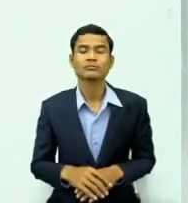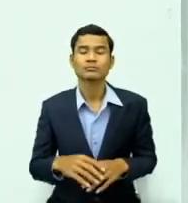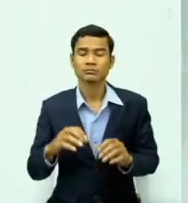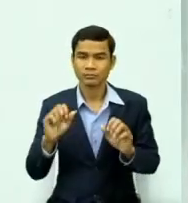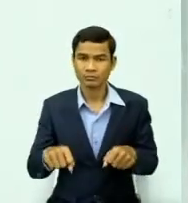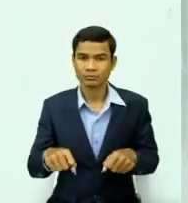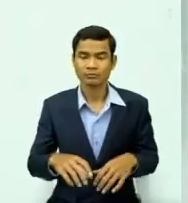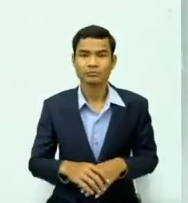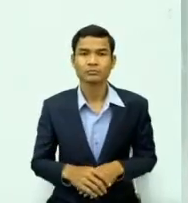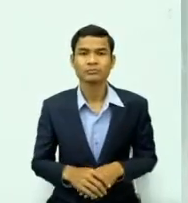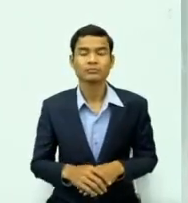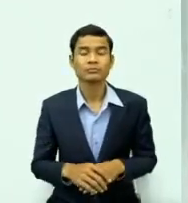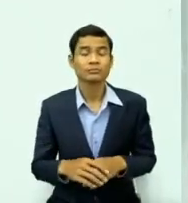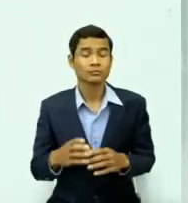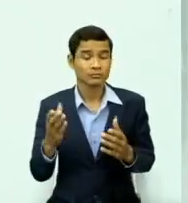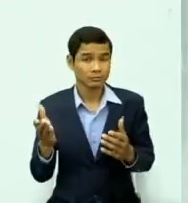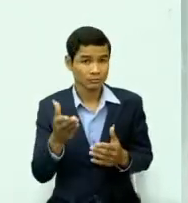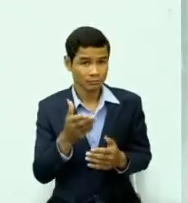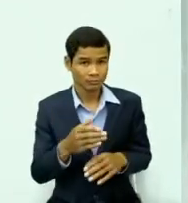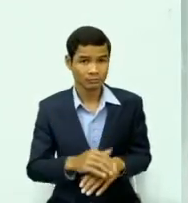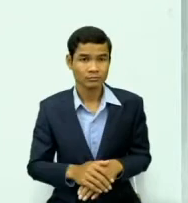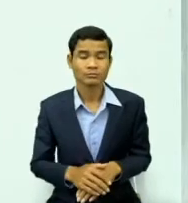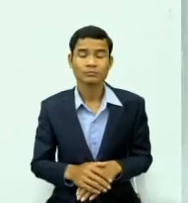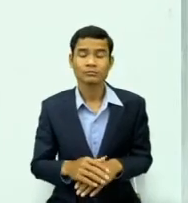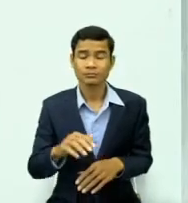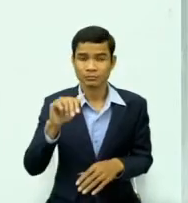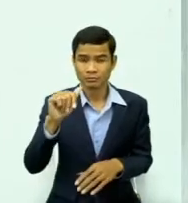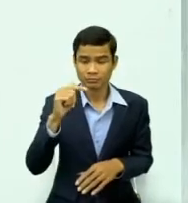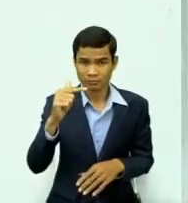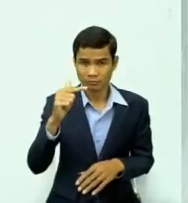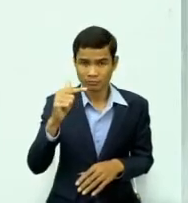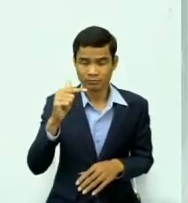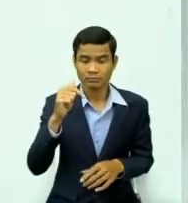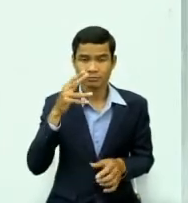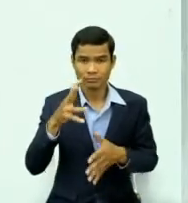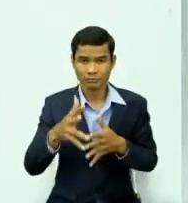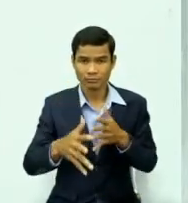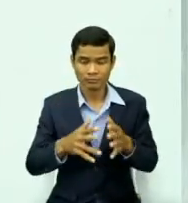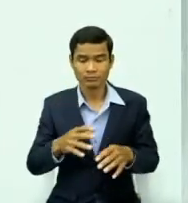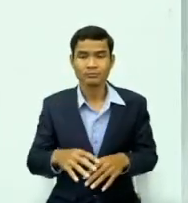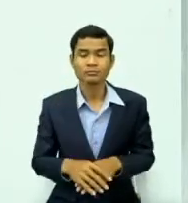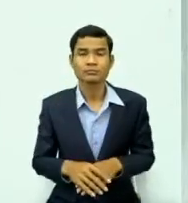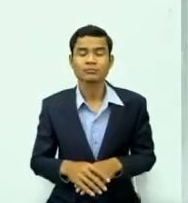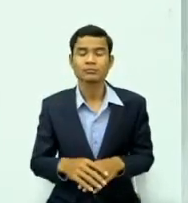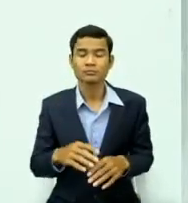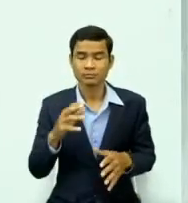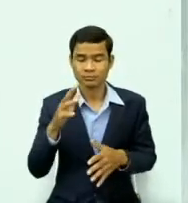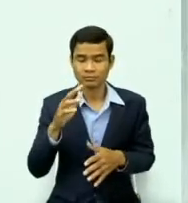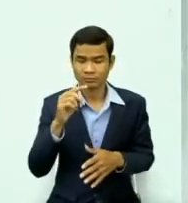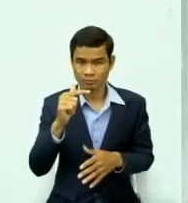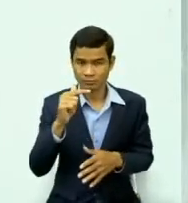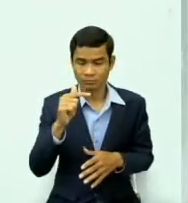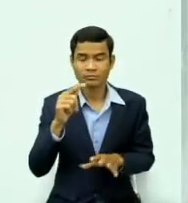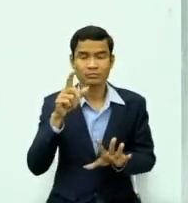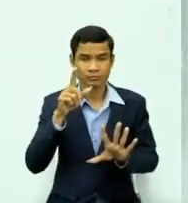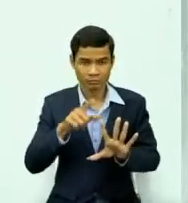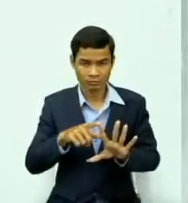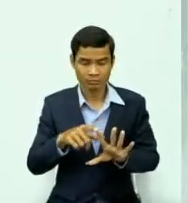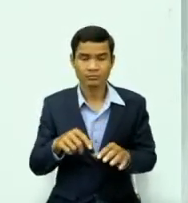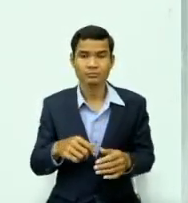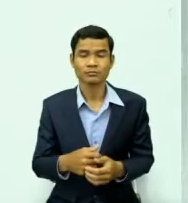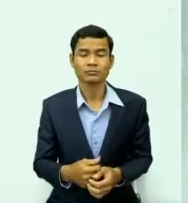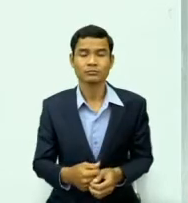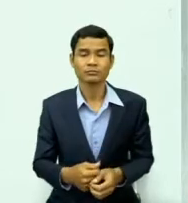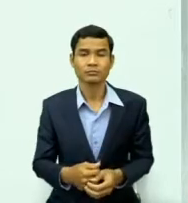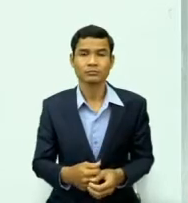chà để chân nét chà ngớ dân an thá lại đi ngớp đâu thì chị ngò